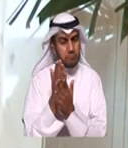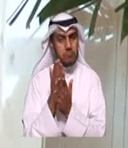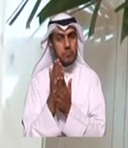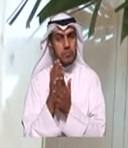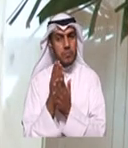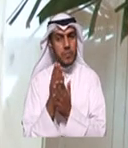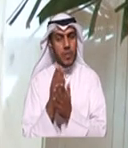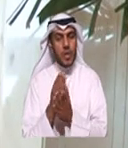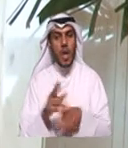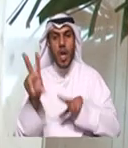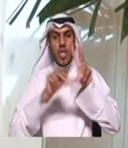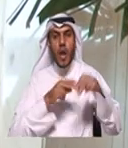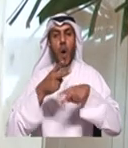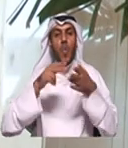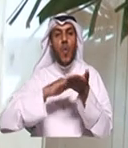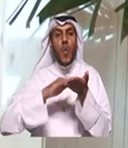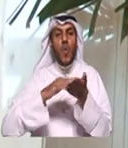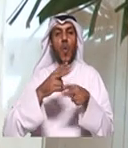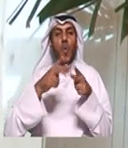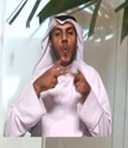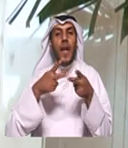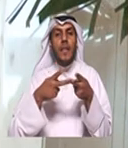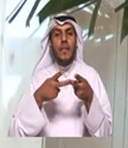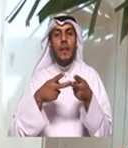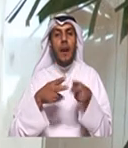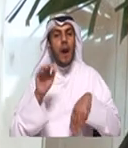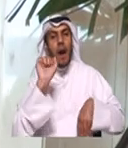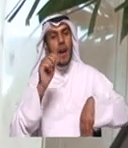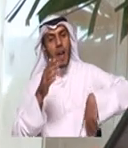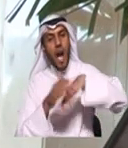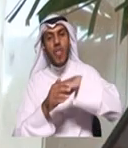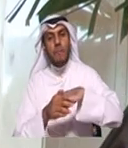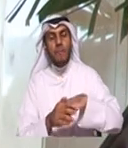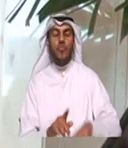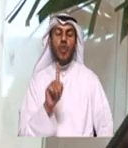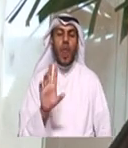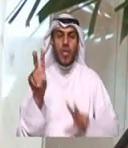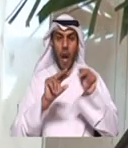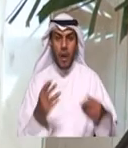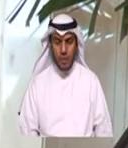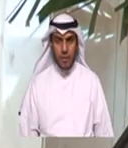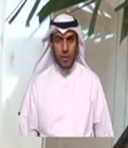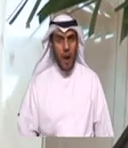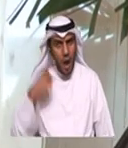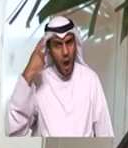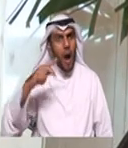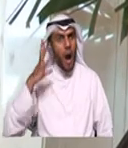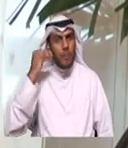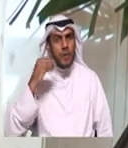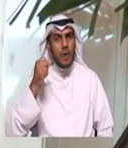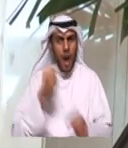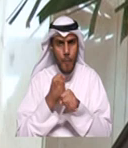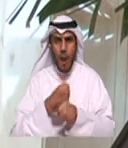اتحاد الكويتي كرة القدم، وإن شاء الله احنا بنحاول شتى الطرق ان نحاول نعيد